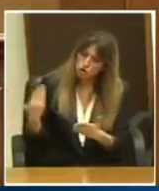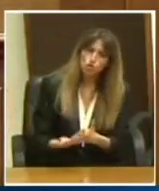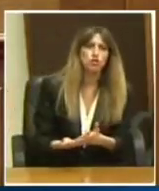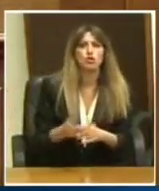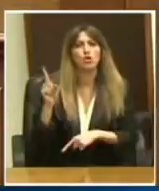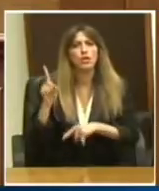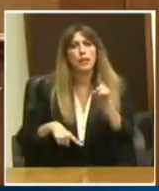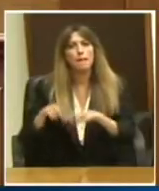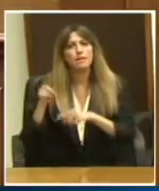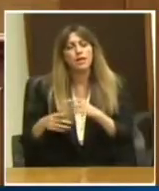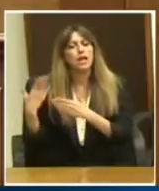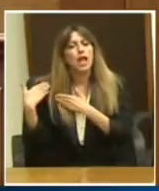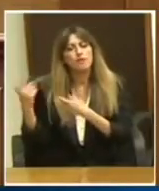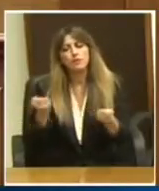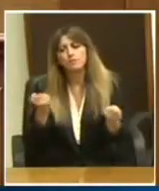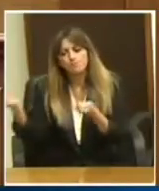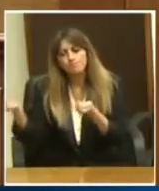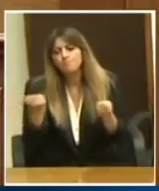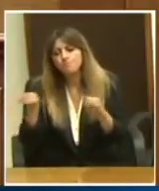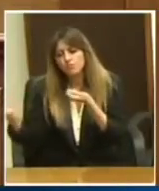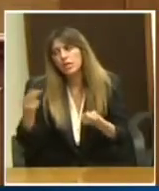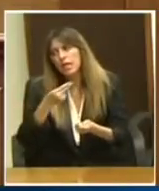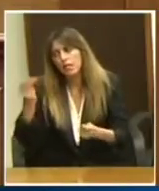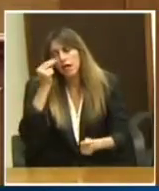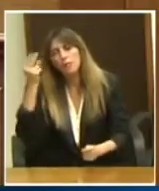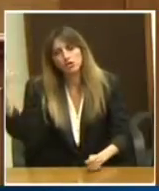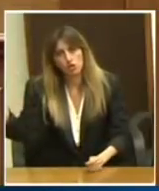βεβαίως στην αξιωματική αντιπολίτευση.